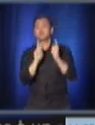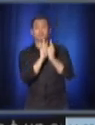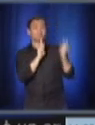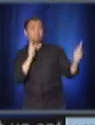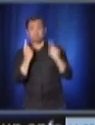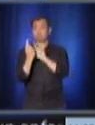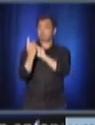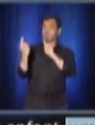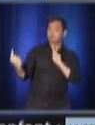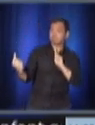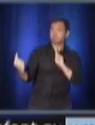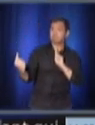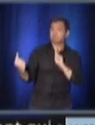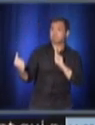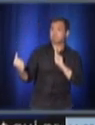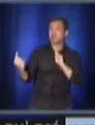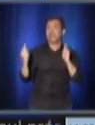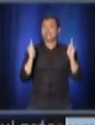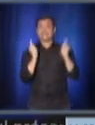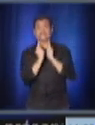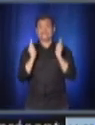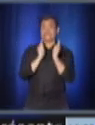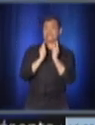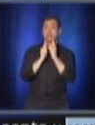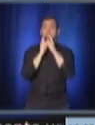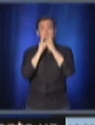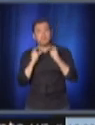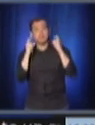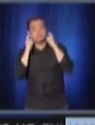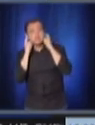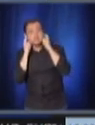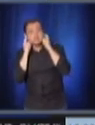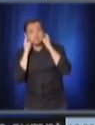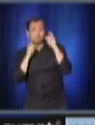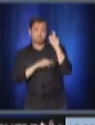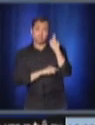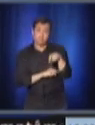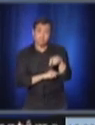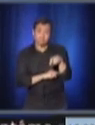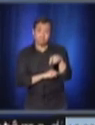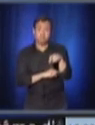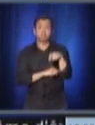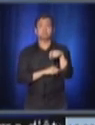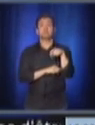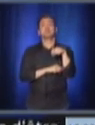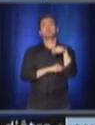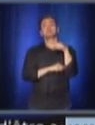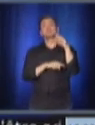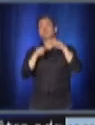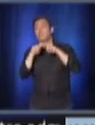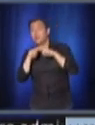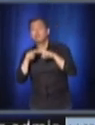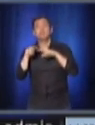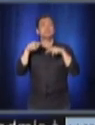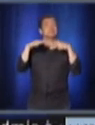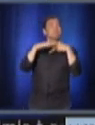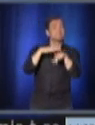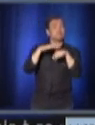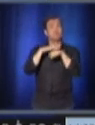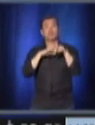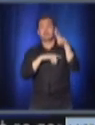les 2 mètres d'écart sanitaire, tout comme le masque quand on ne peut pas suivre le 2 mètres, et cela inclut tous les